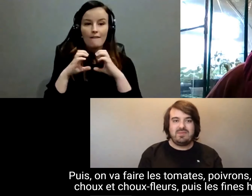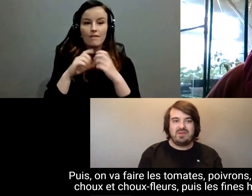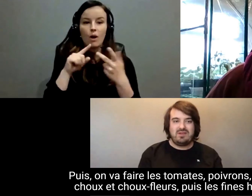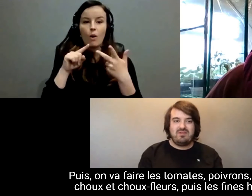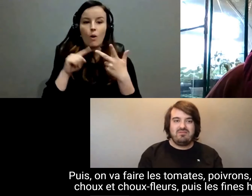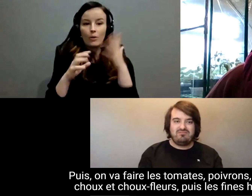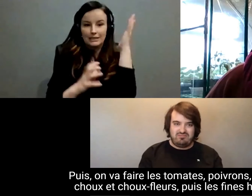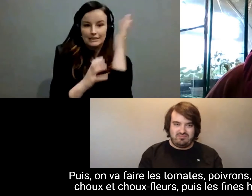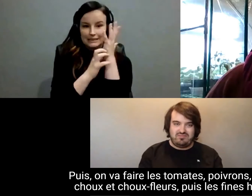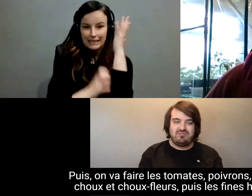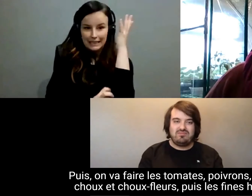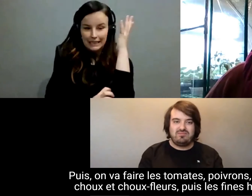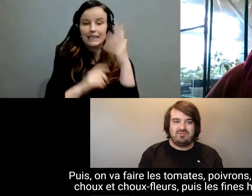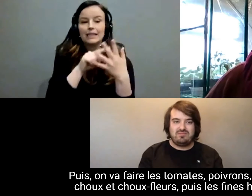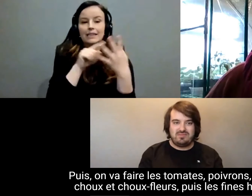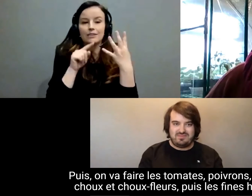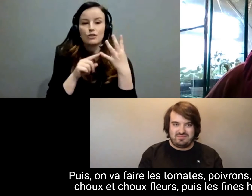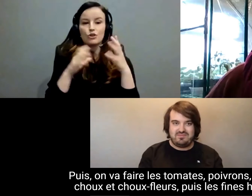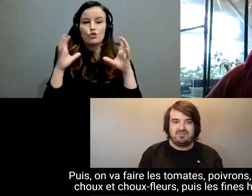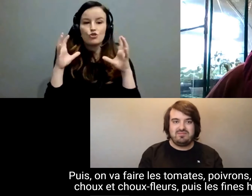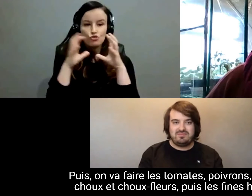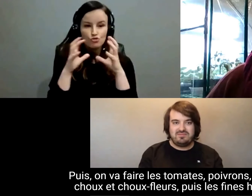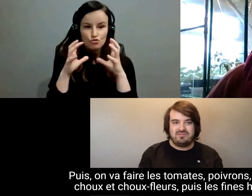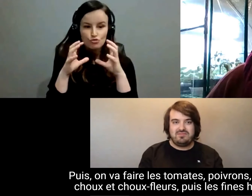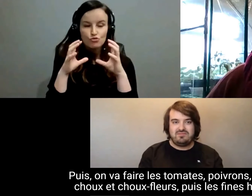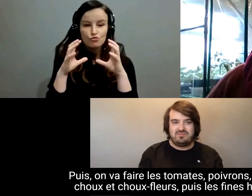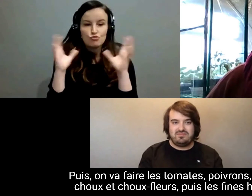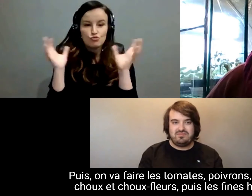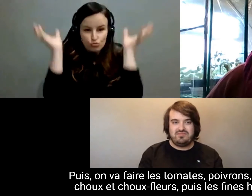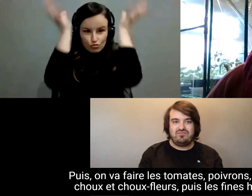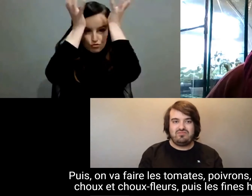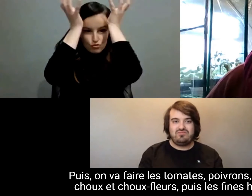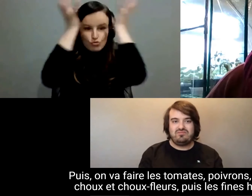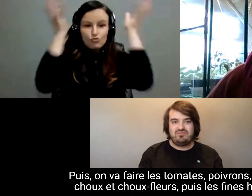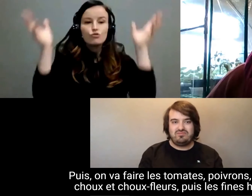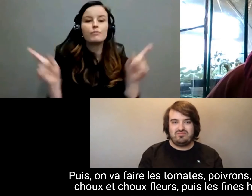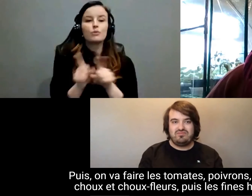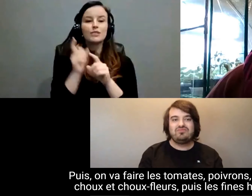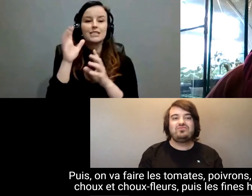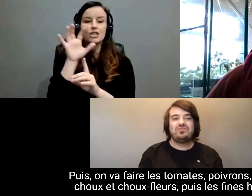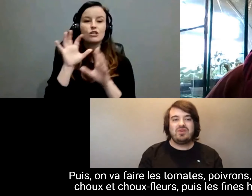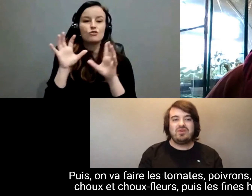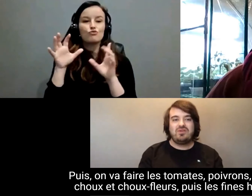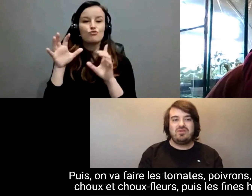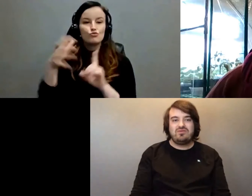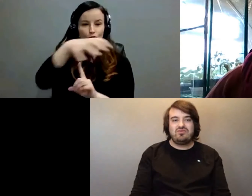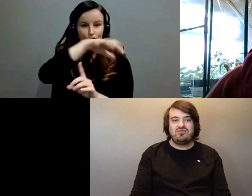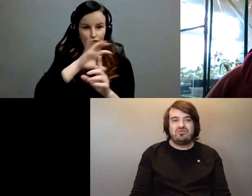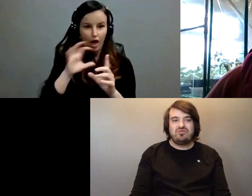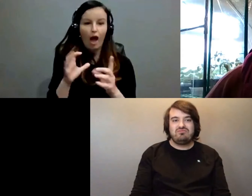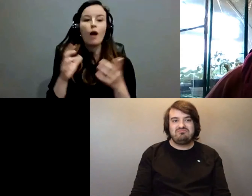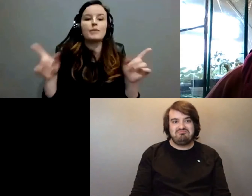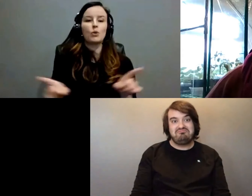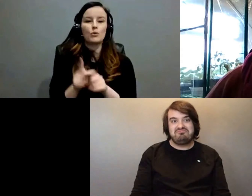céleri, choux et choux-fleurs, puis les fines herbes.